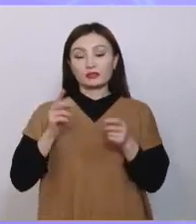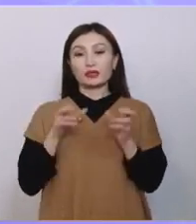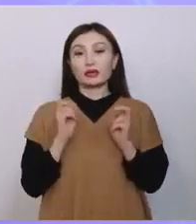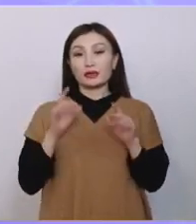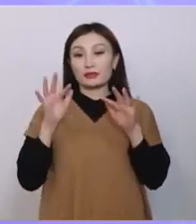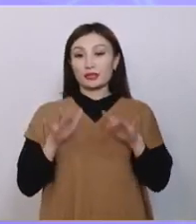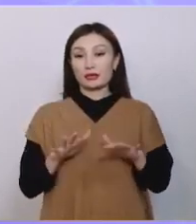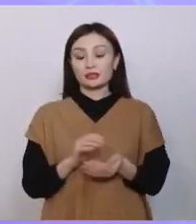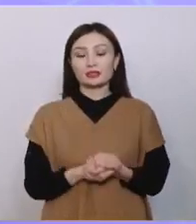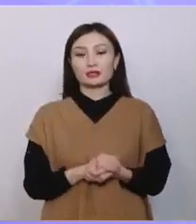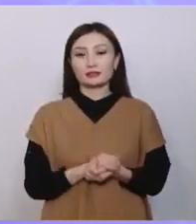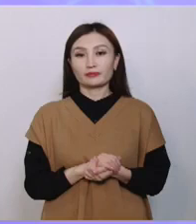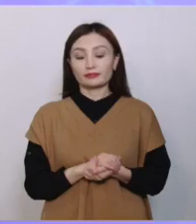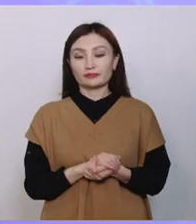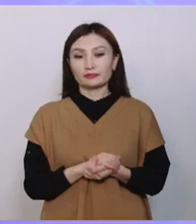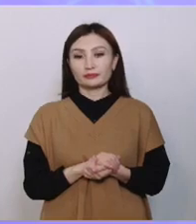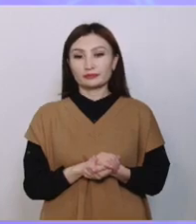жауап жатат?